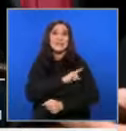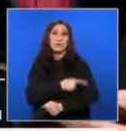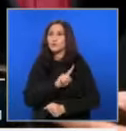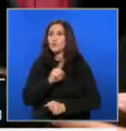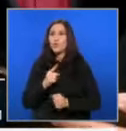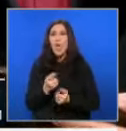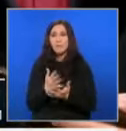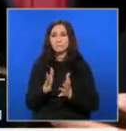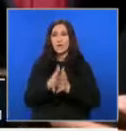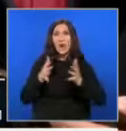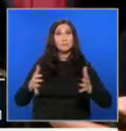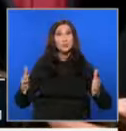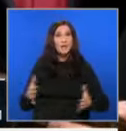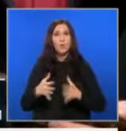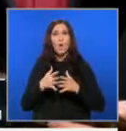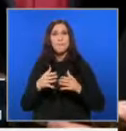роенето.